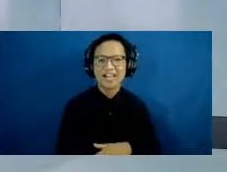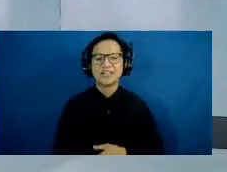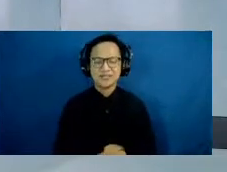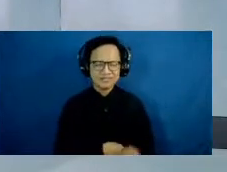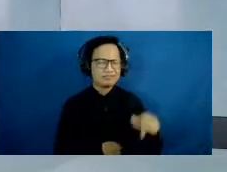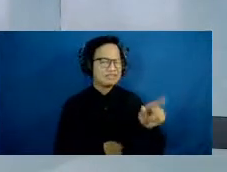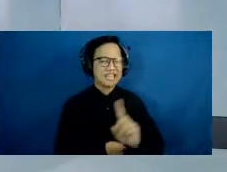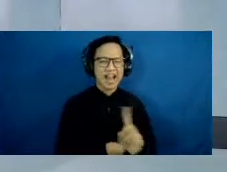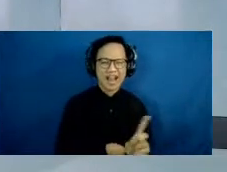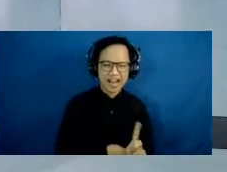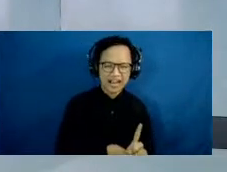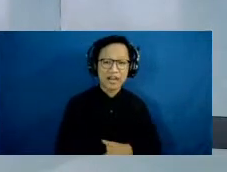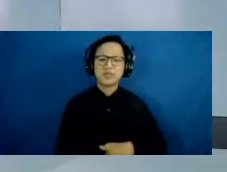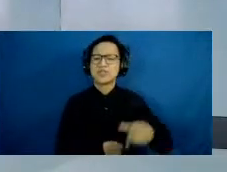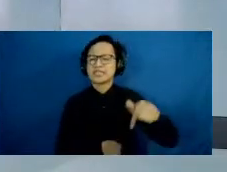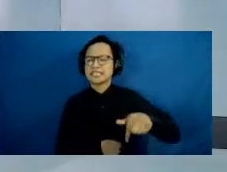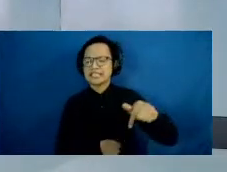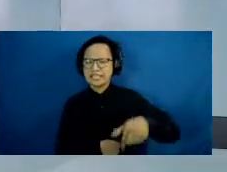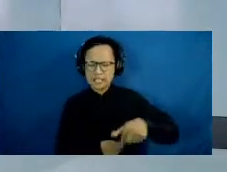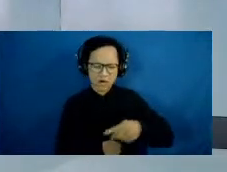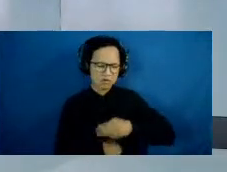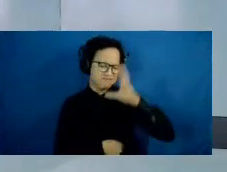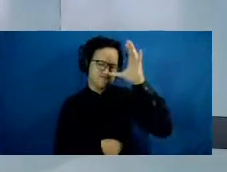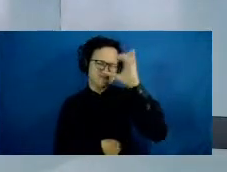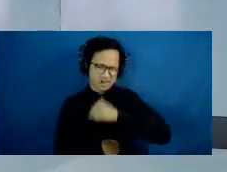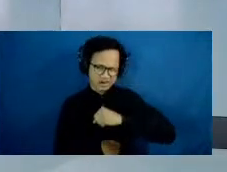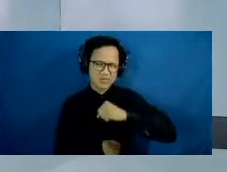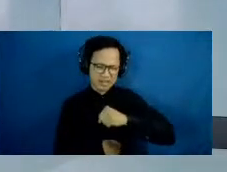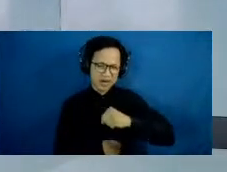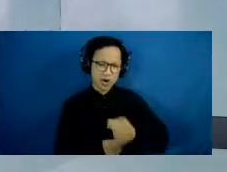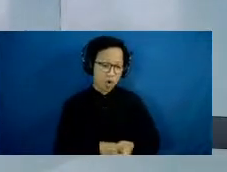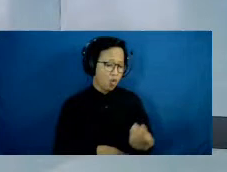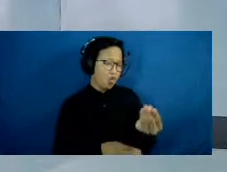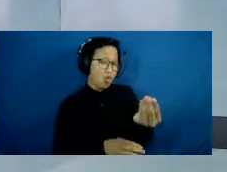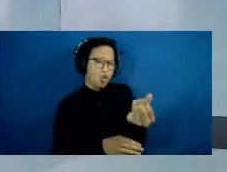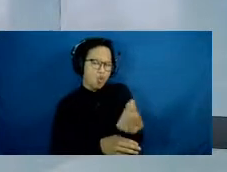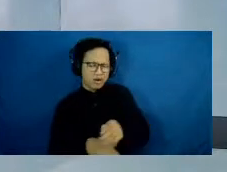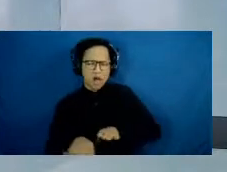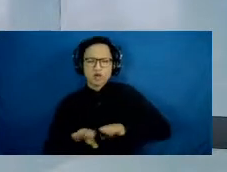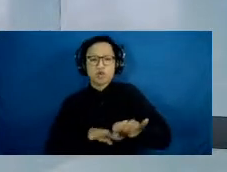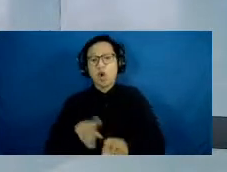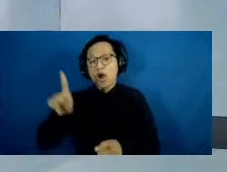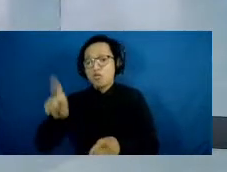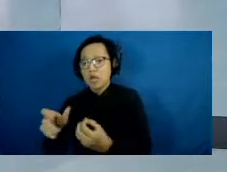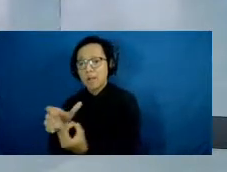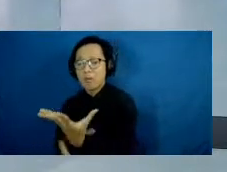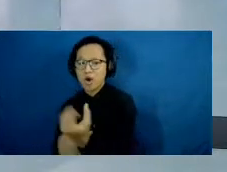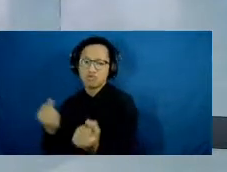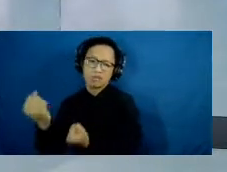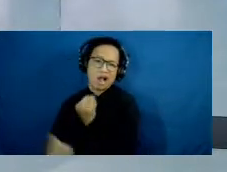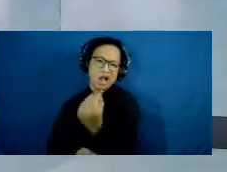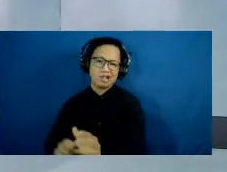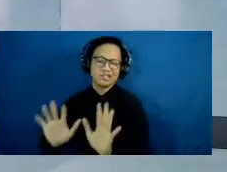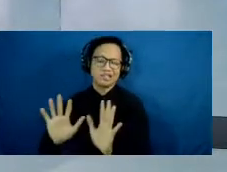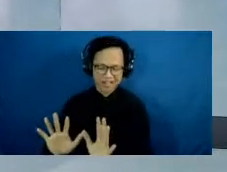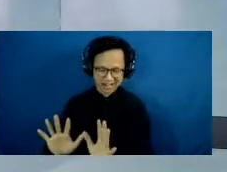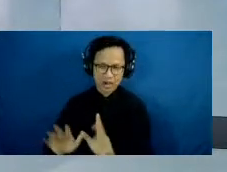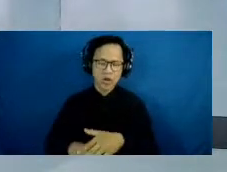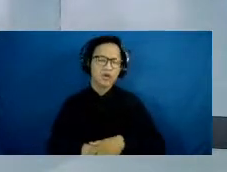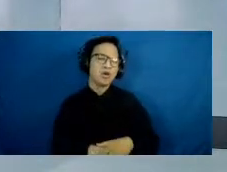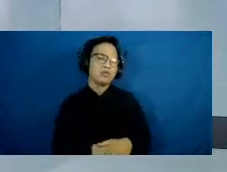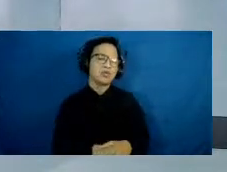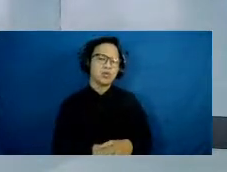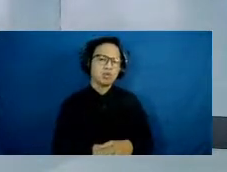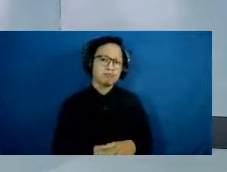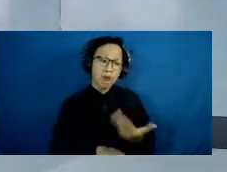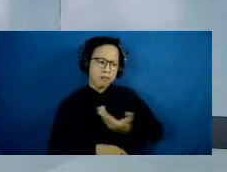ini yang perlu dipahami juga oleh para pelaku usaha atau kawan-kawan BPI. Jadi kalau kita ingin pinjam, kita harus pahami